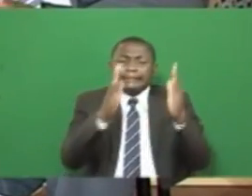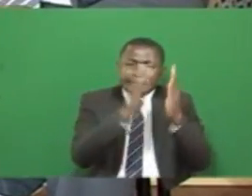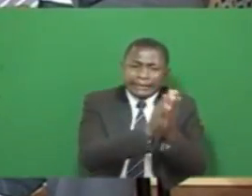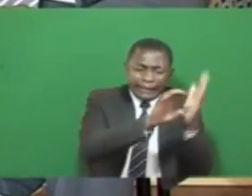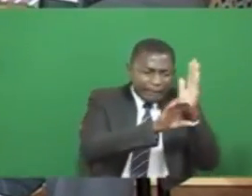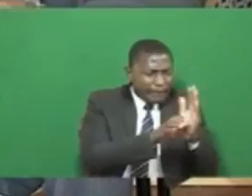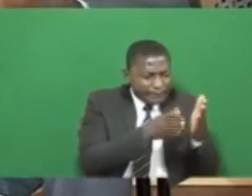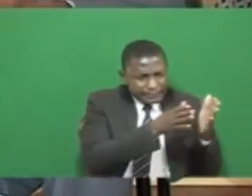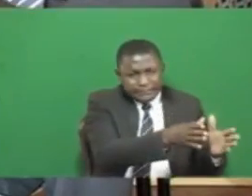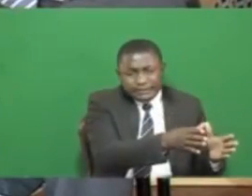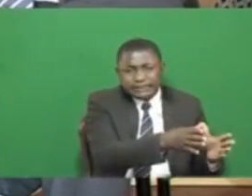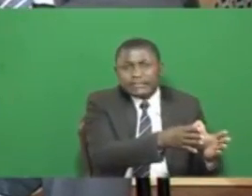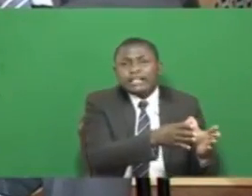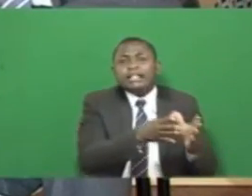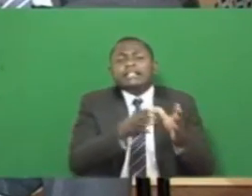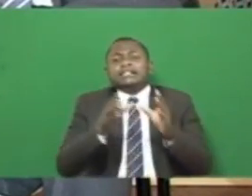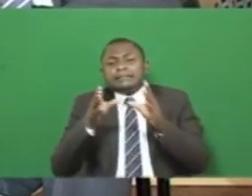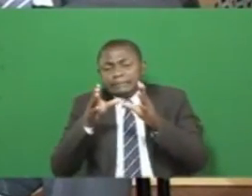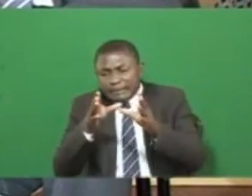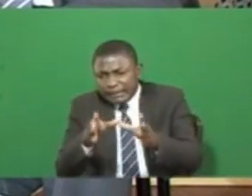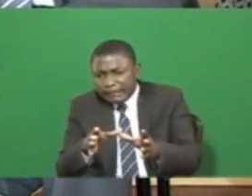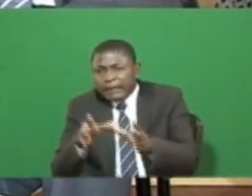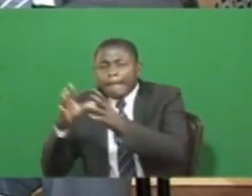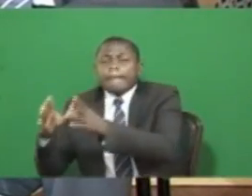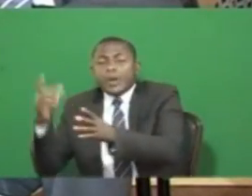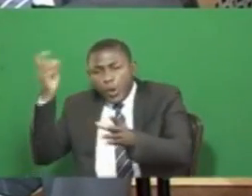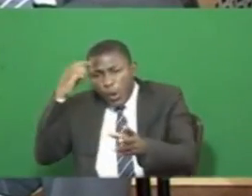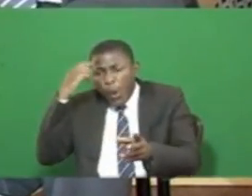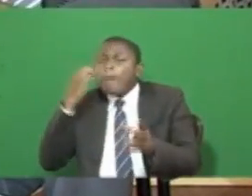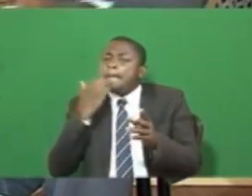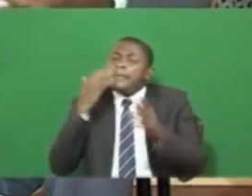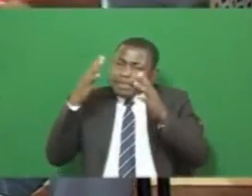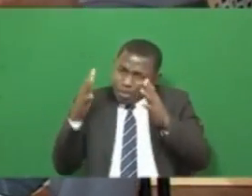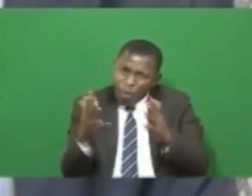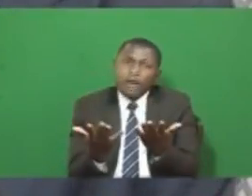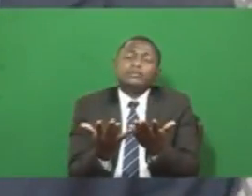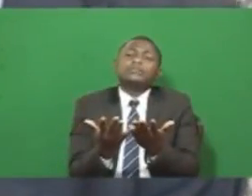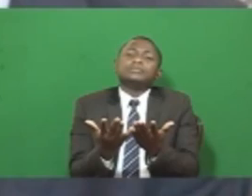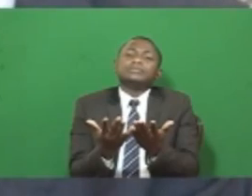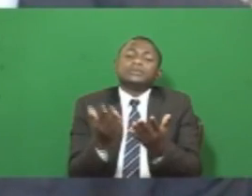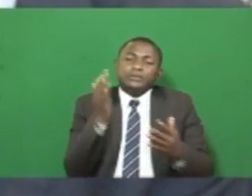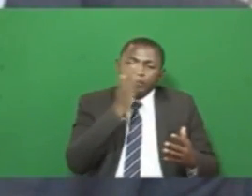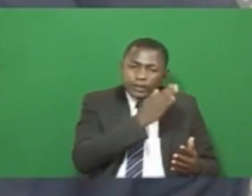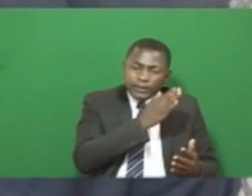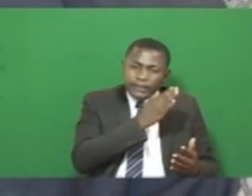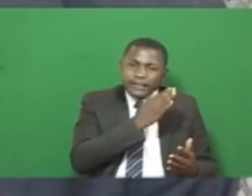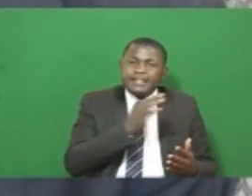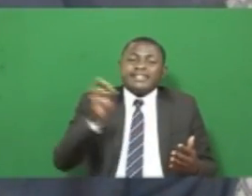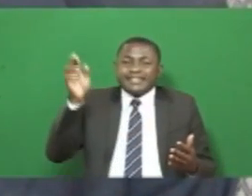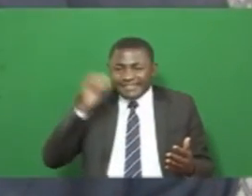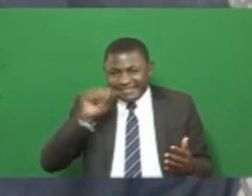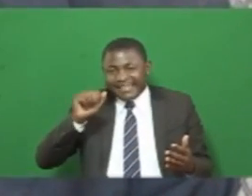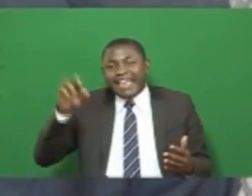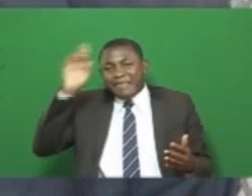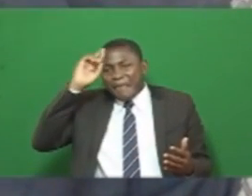dzese. Aiyo. Alright. Ziva kuti ari kurevei mu context ichi. Mabva mandiye ukidza pane pandakaverenga